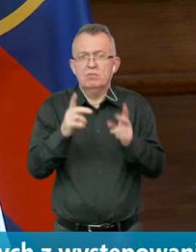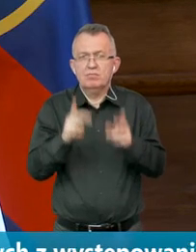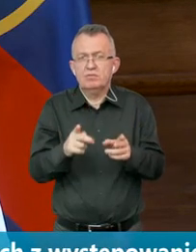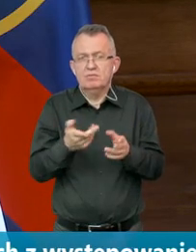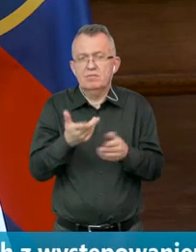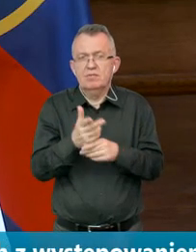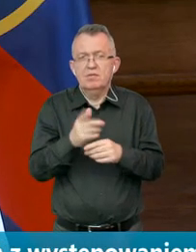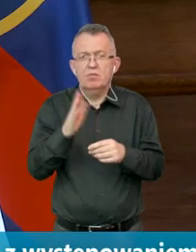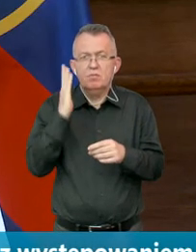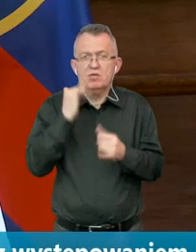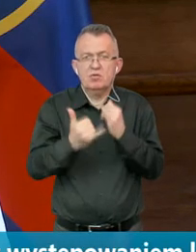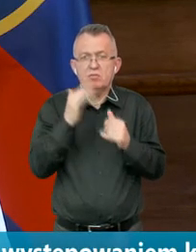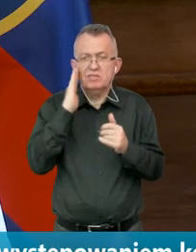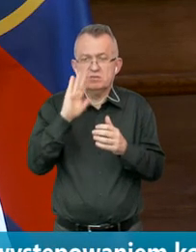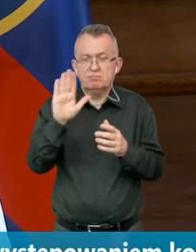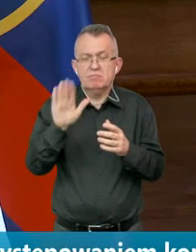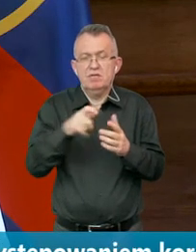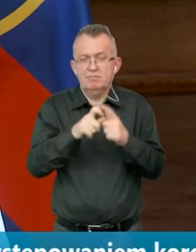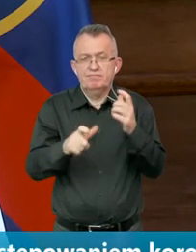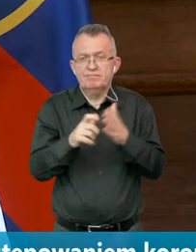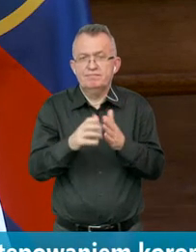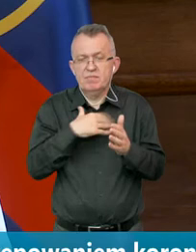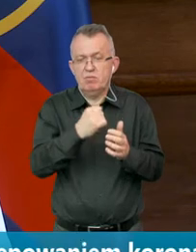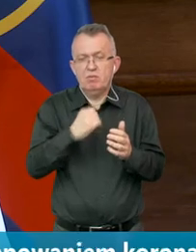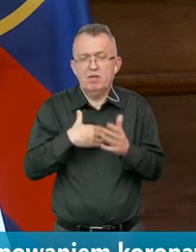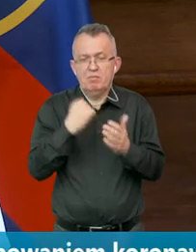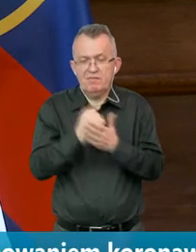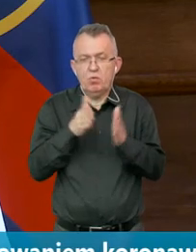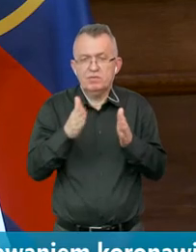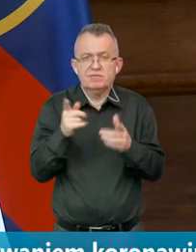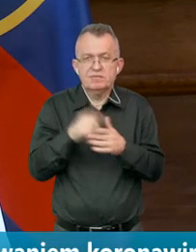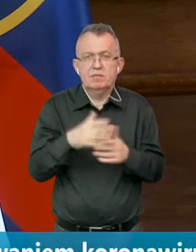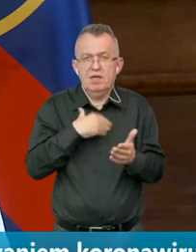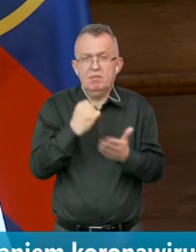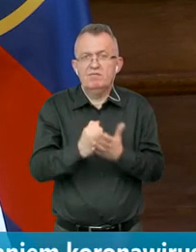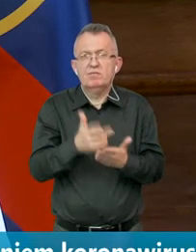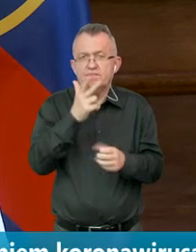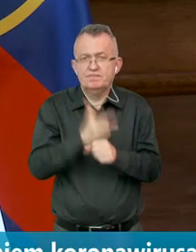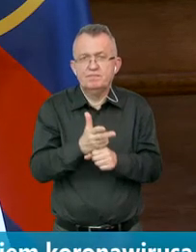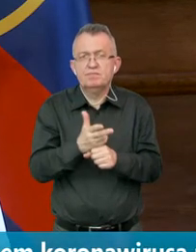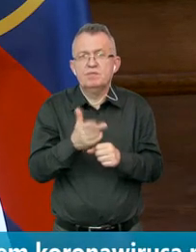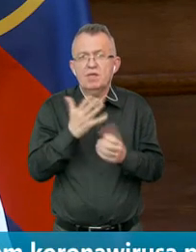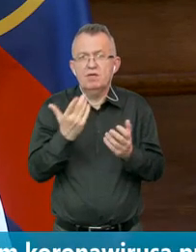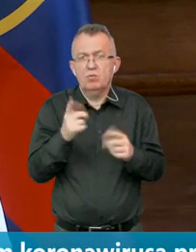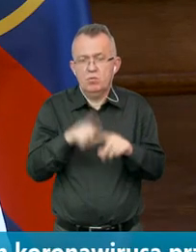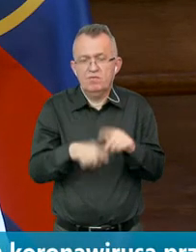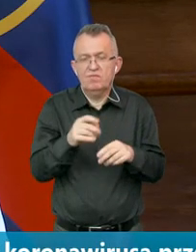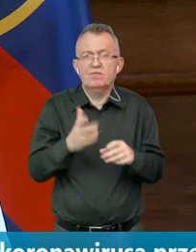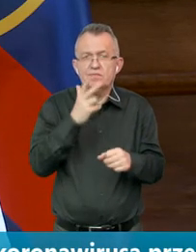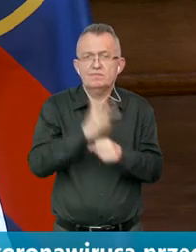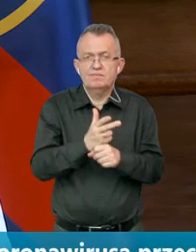wyjątkiem mieszkańców, którzy mają prawo do tych szczególnych abonamentów przy swoich ulicach, bo tam mieszkają i to jest naturalne, że te